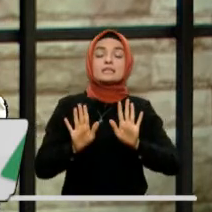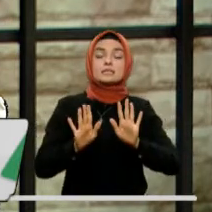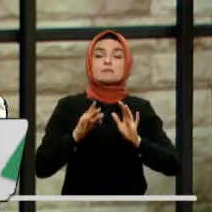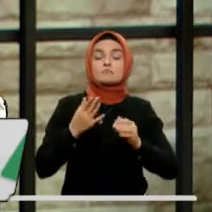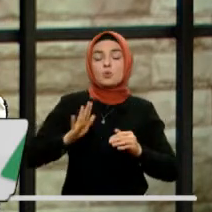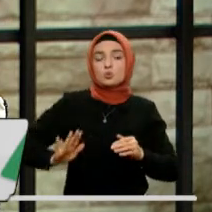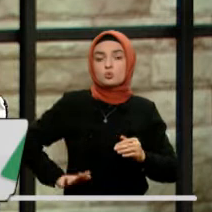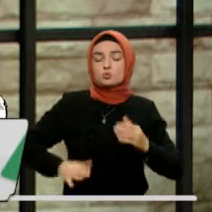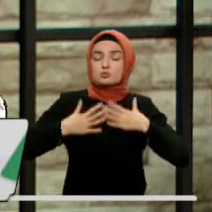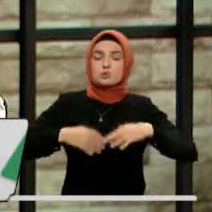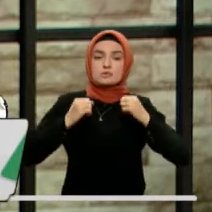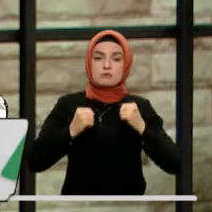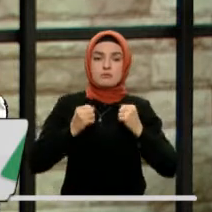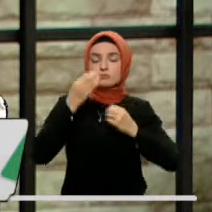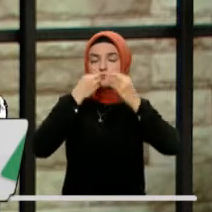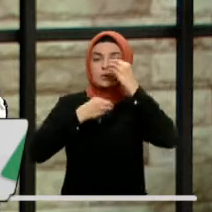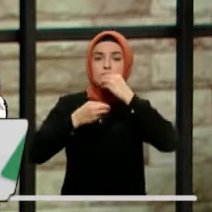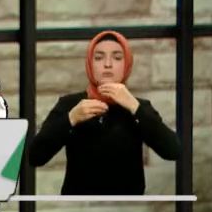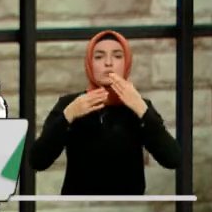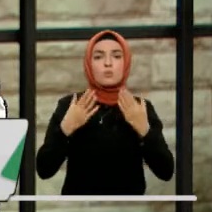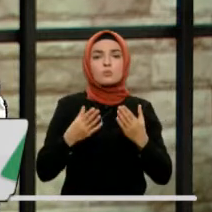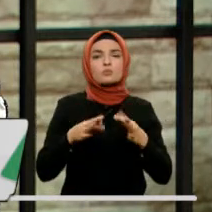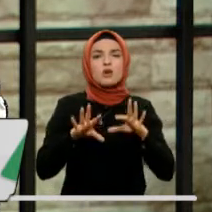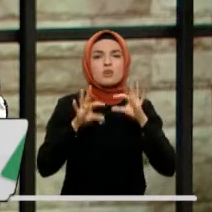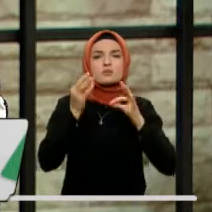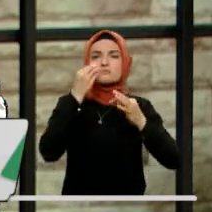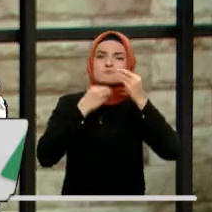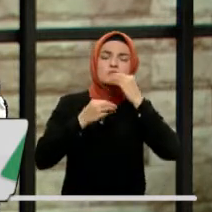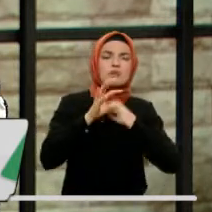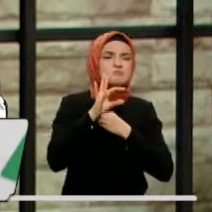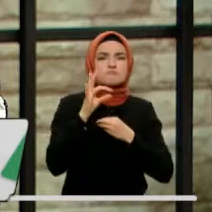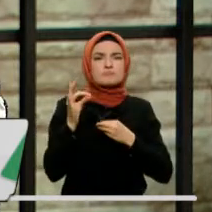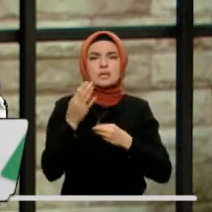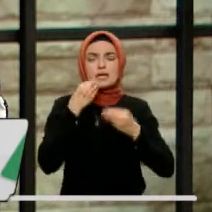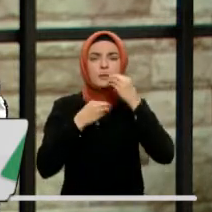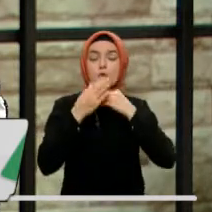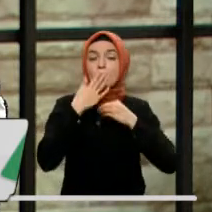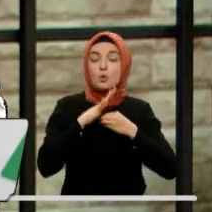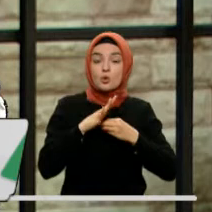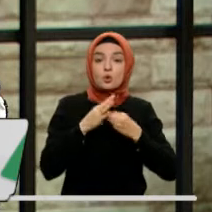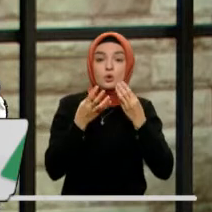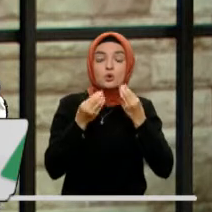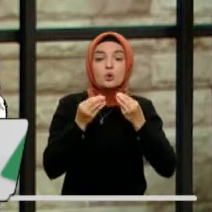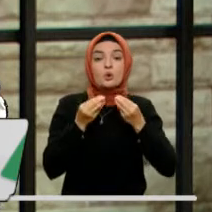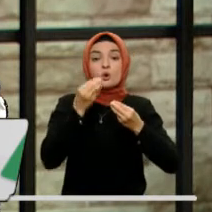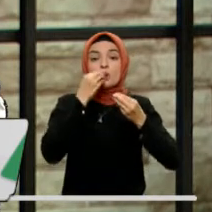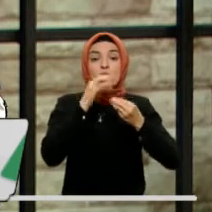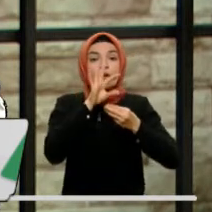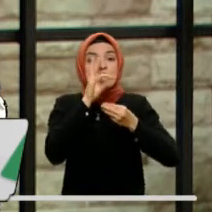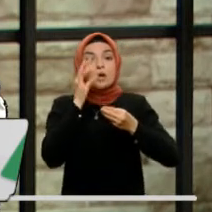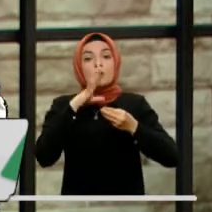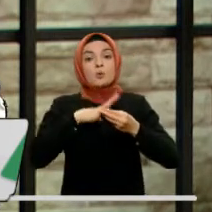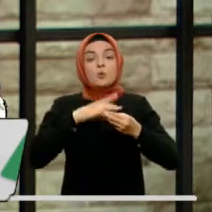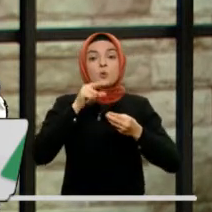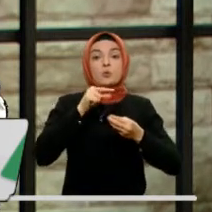sağlıklı beslenmesinde. Eğer çocuk çok böyle abur cubur yiyorsa, hiçbir şey yemiyorsa, çok fazla yemek ayırt ediyorsa da bu da bizim için aslında